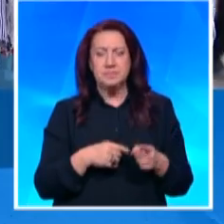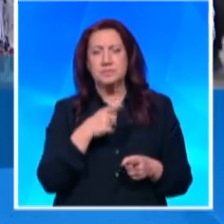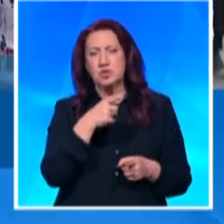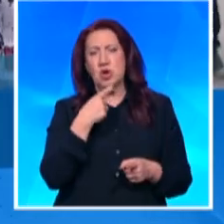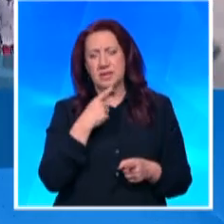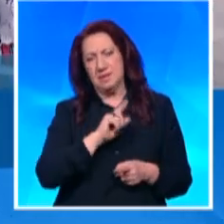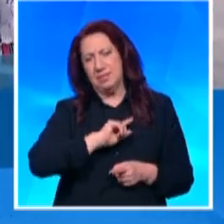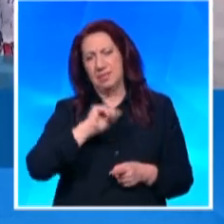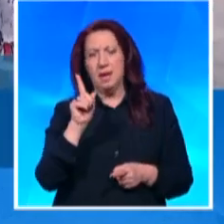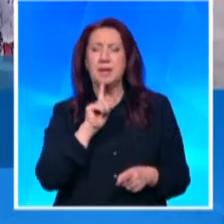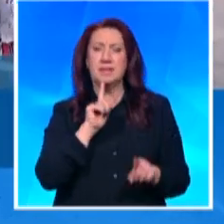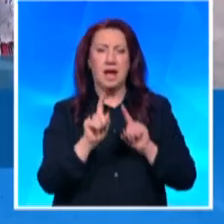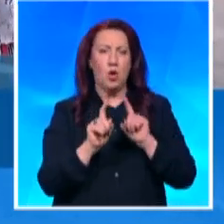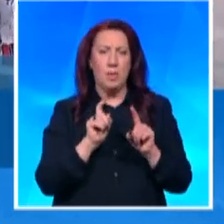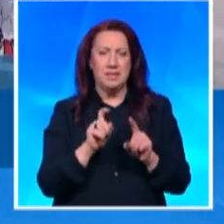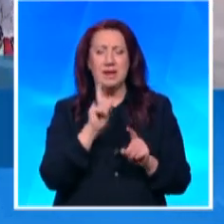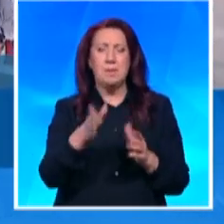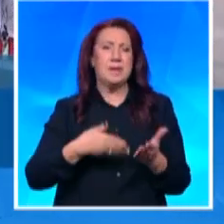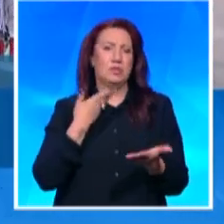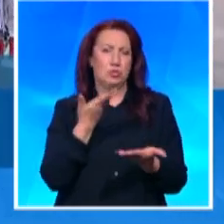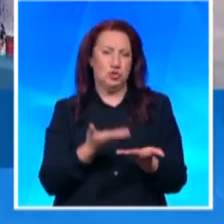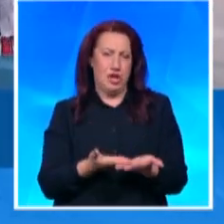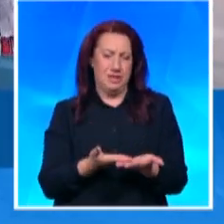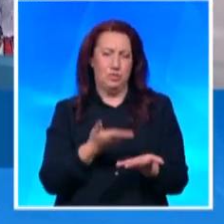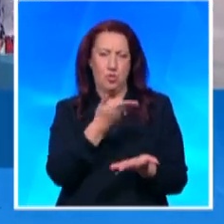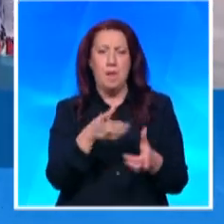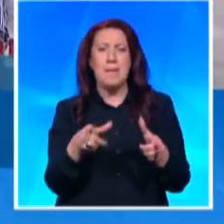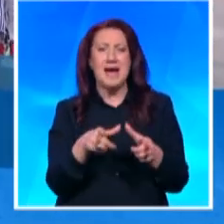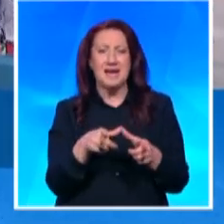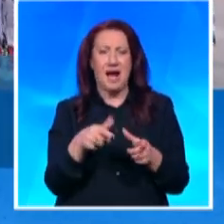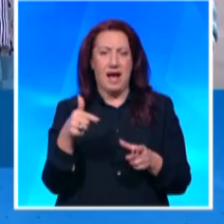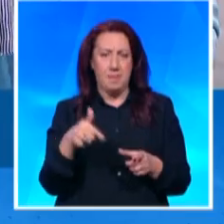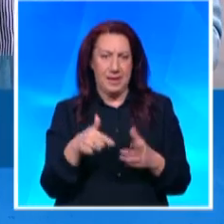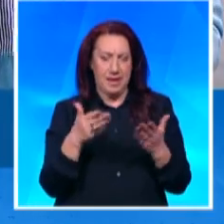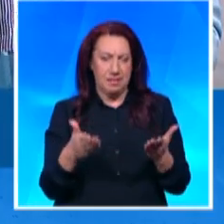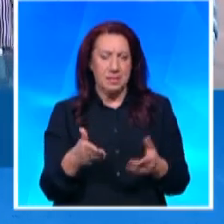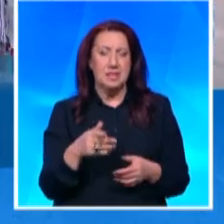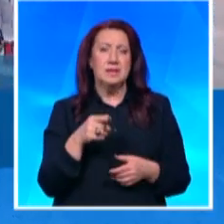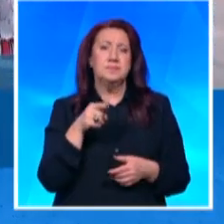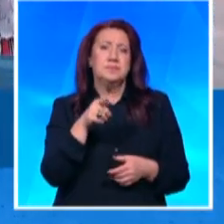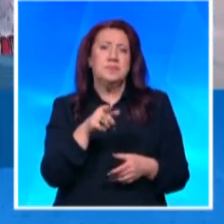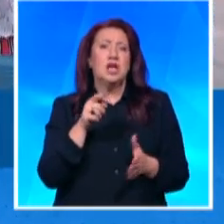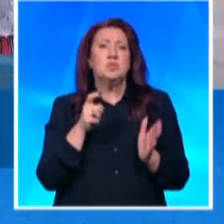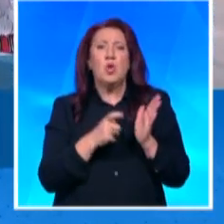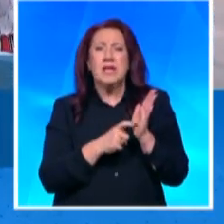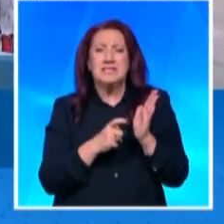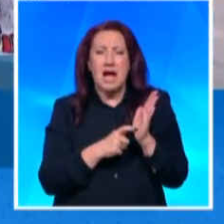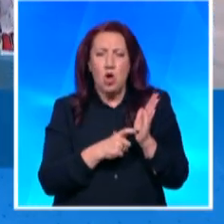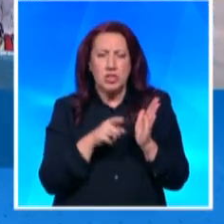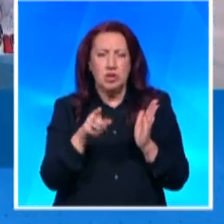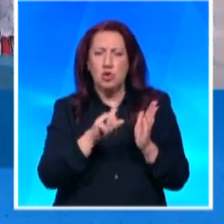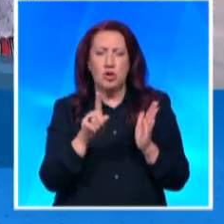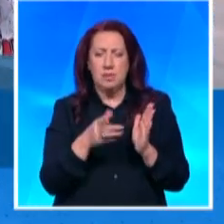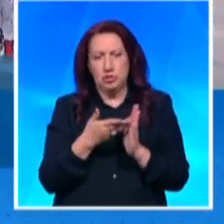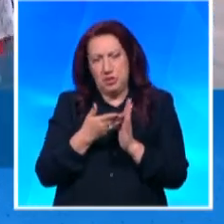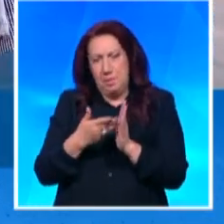коментира изявлението на Мария Габриел. Иначе според законодателството ни той не може да бъде отстранен, ако действащ министър на